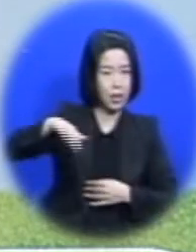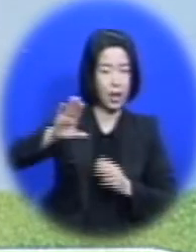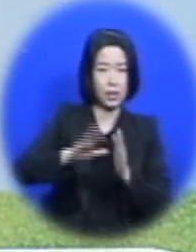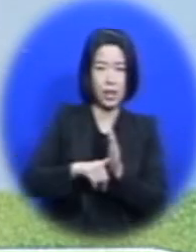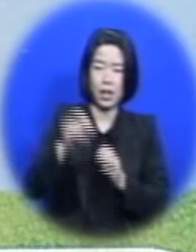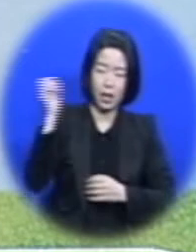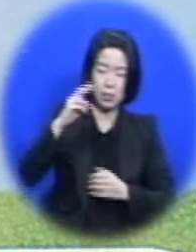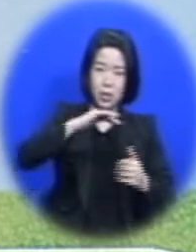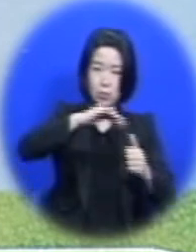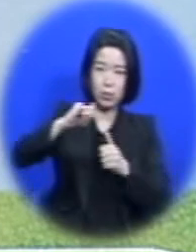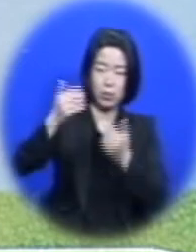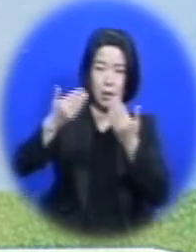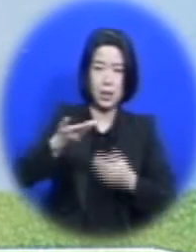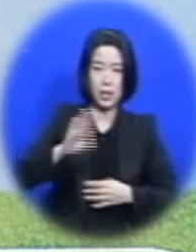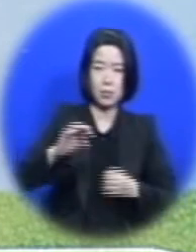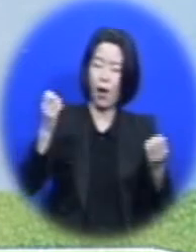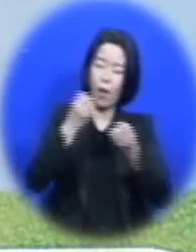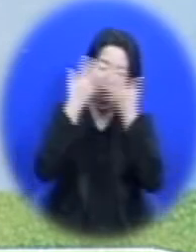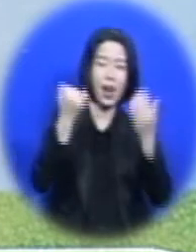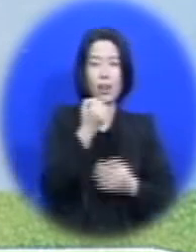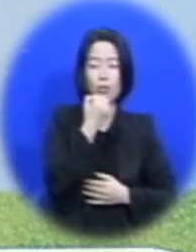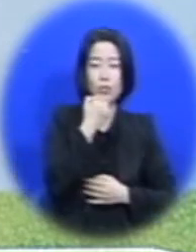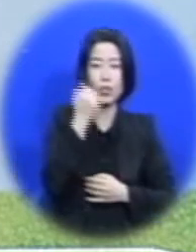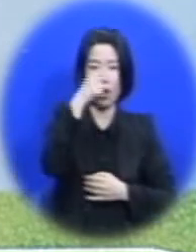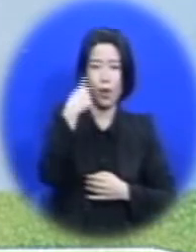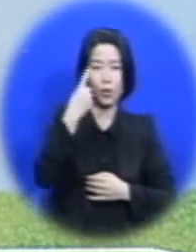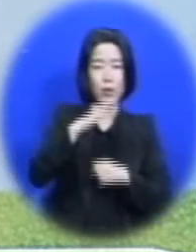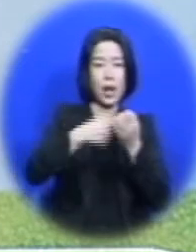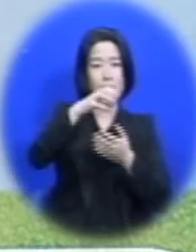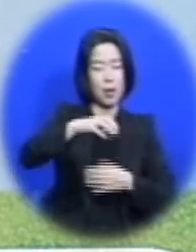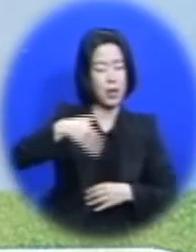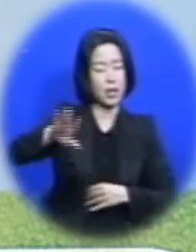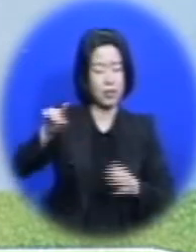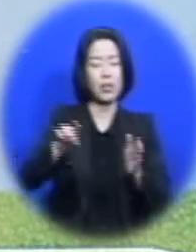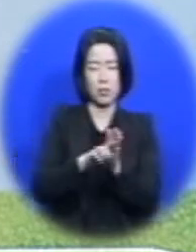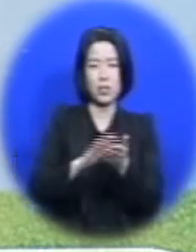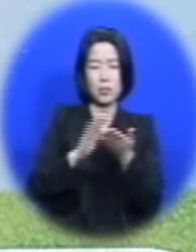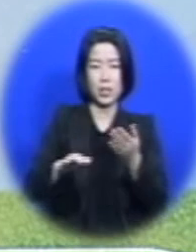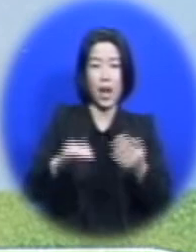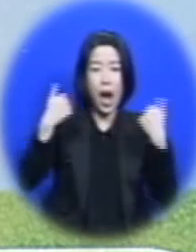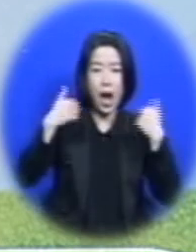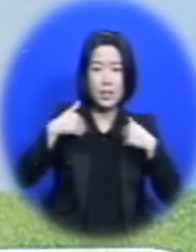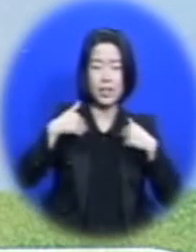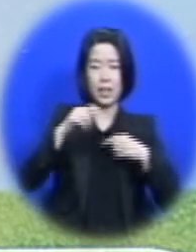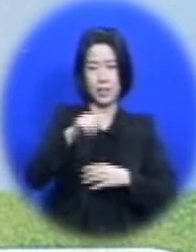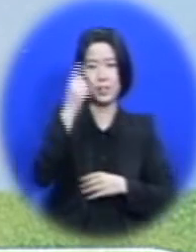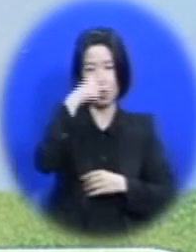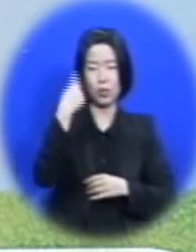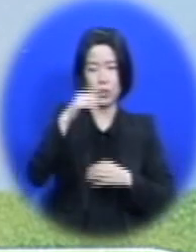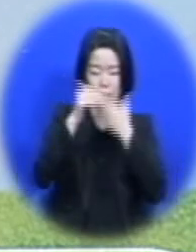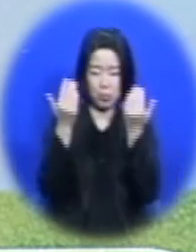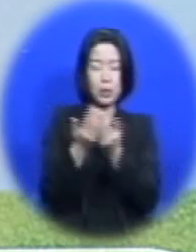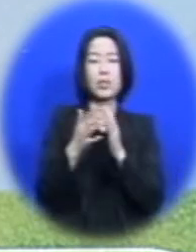부름을 받았지만 환하게 웃는 얼굴로 하나님께 갔을 거라고 믿어요 늘 그런 얼굴로 모든 사람을